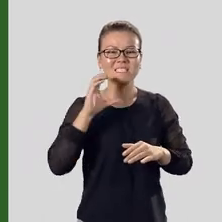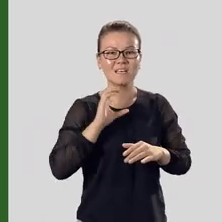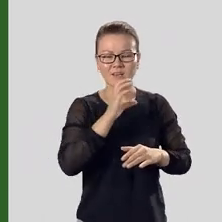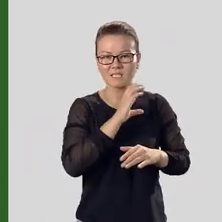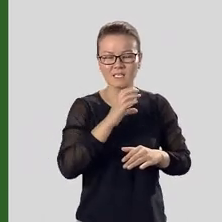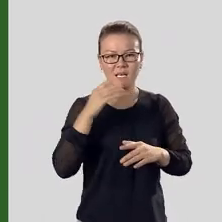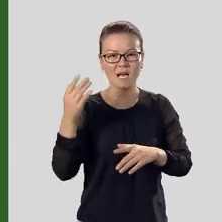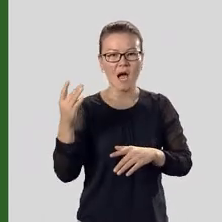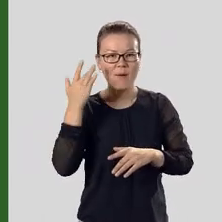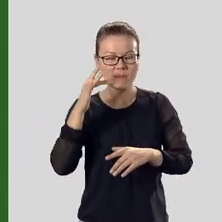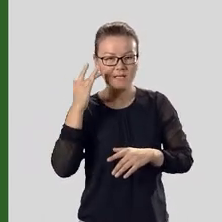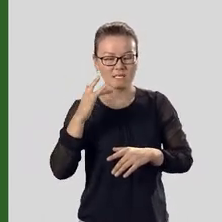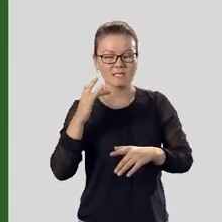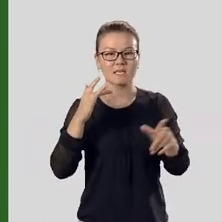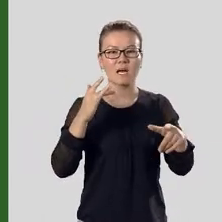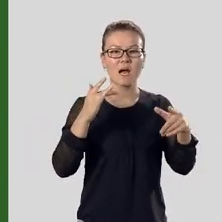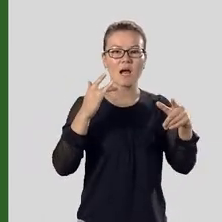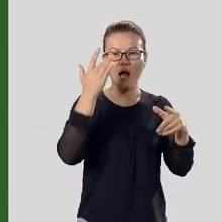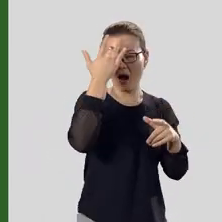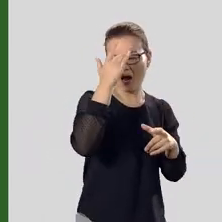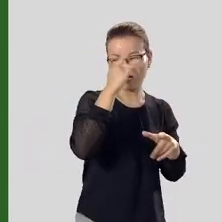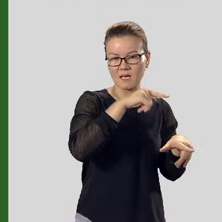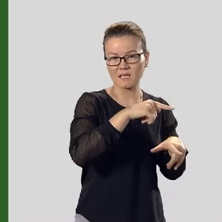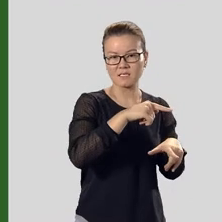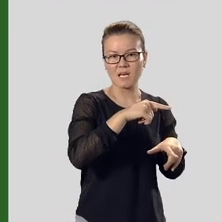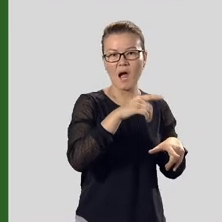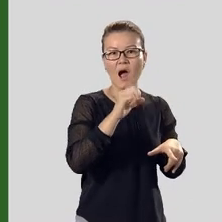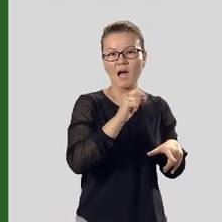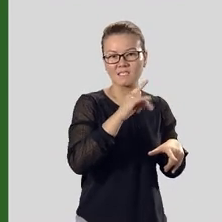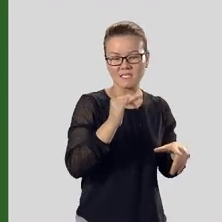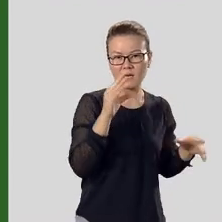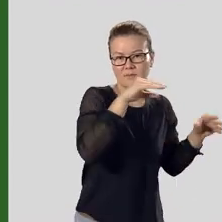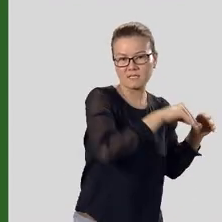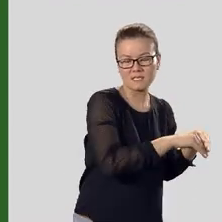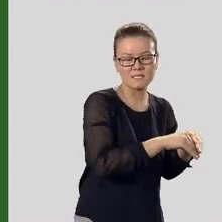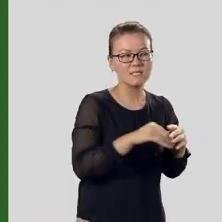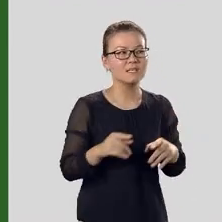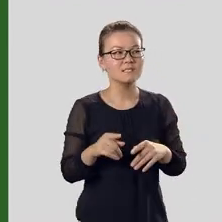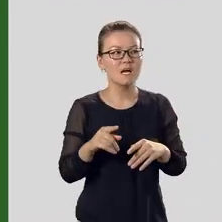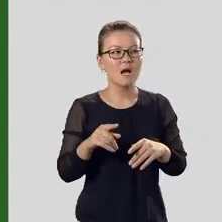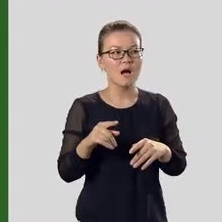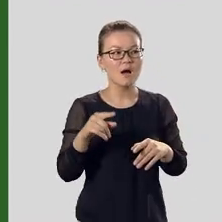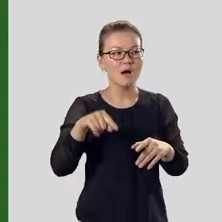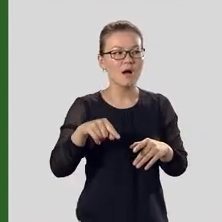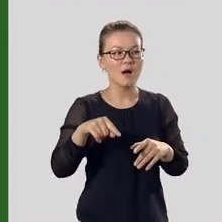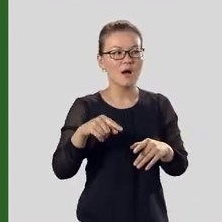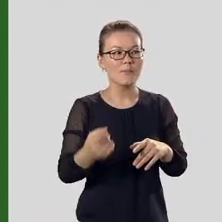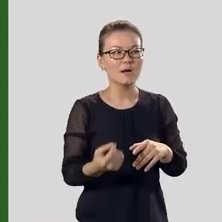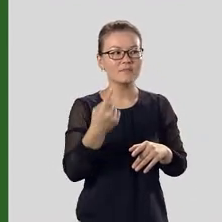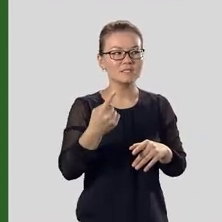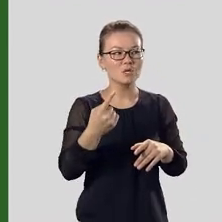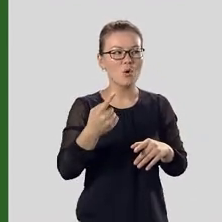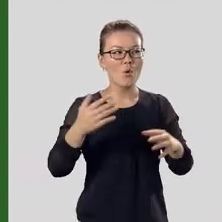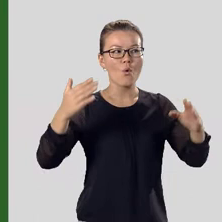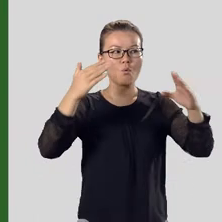Северная Америка соединилась с Южной, а Индия присоединилась к Азии. на месте соединения образовались